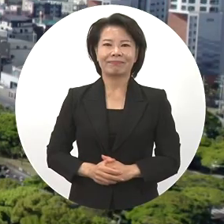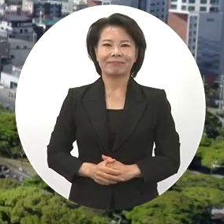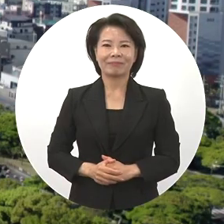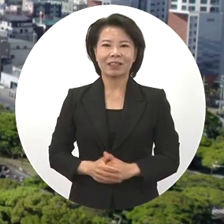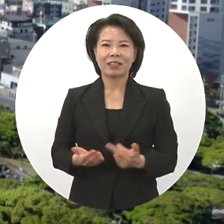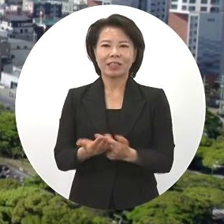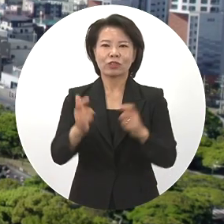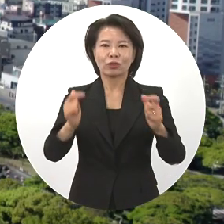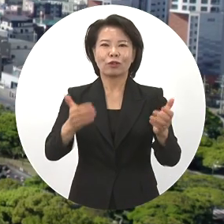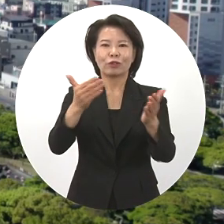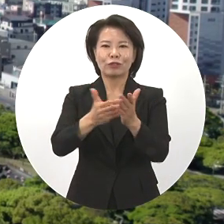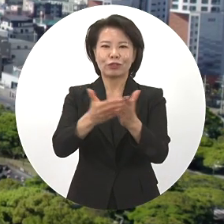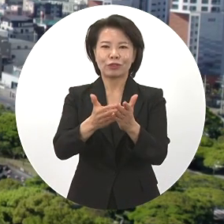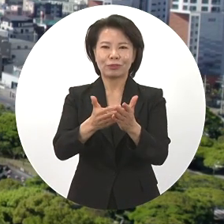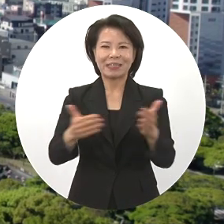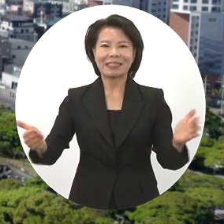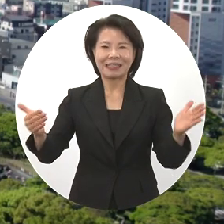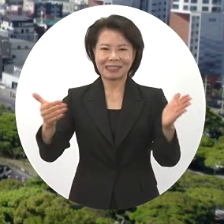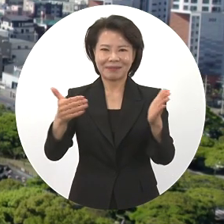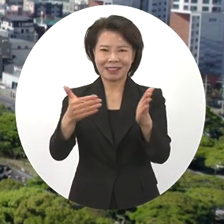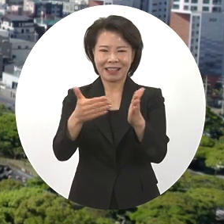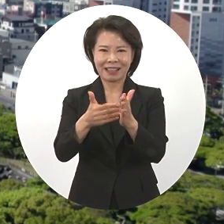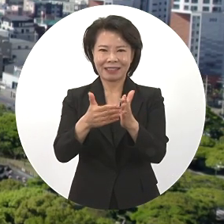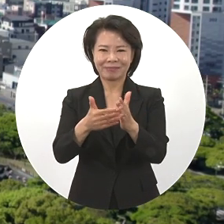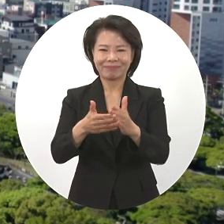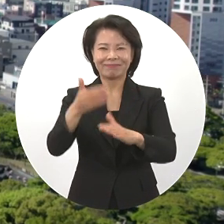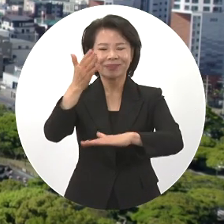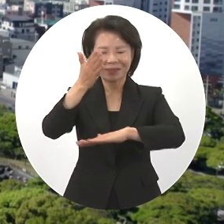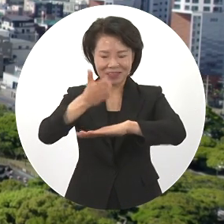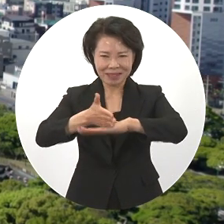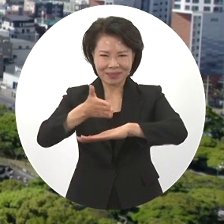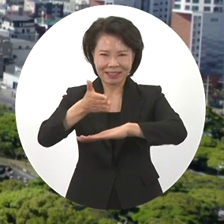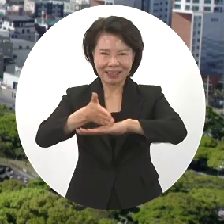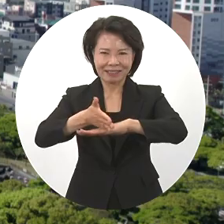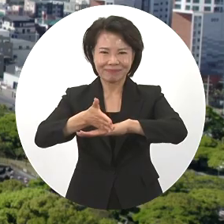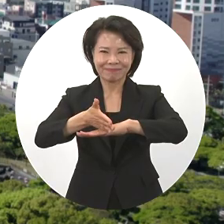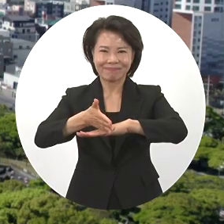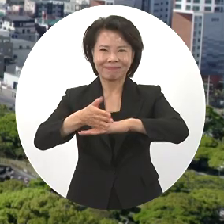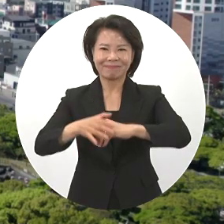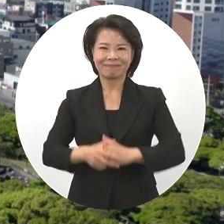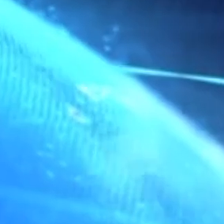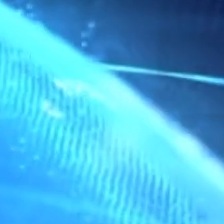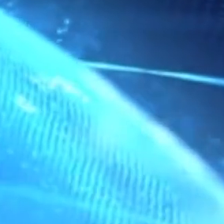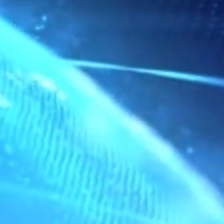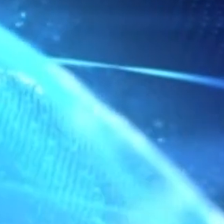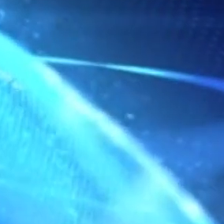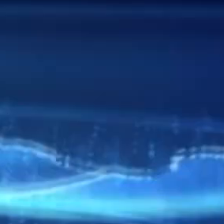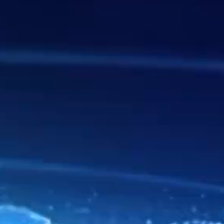지금까지 위클리 제주였습니다. 시청해주셔서 감사합니다.